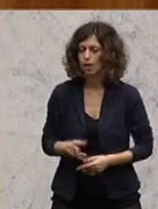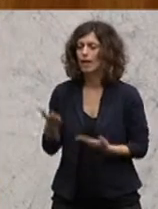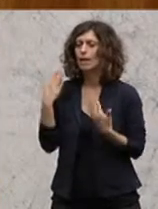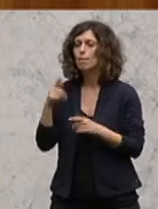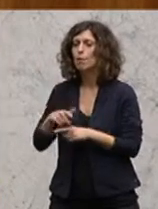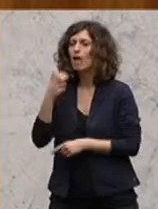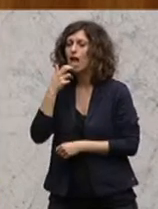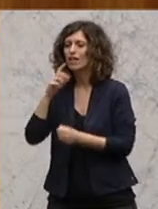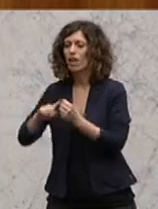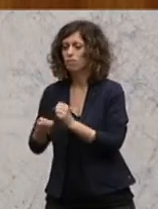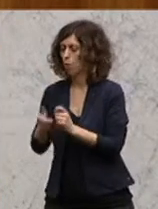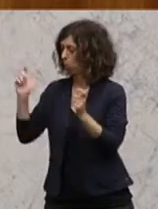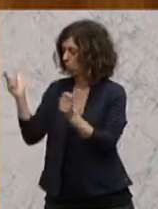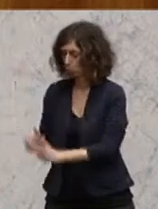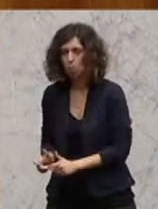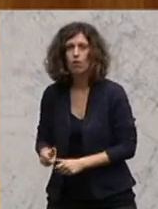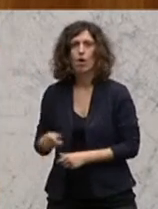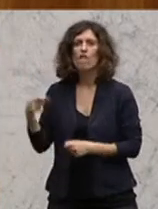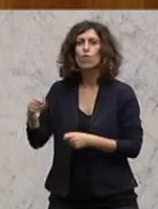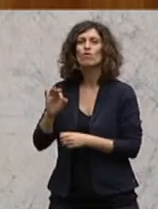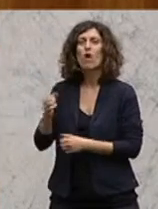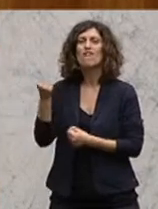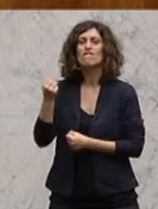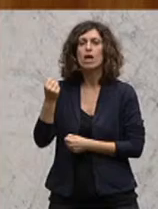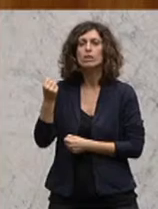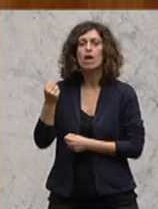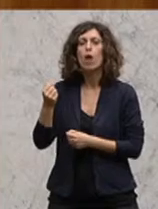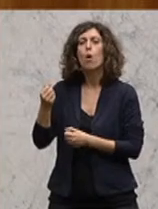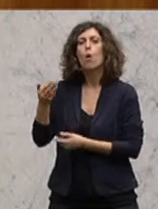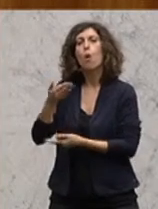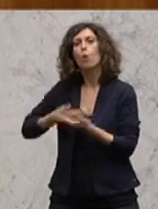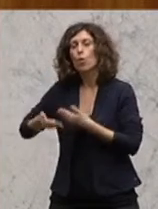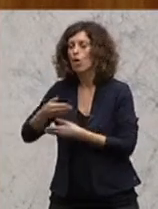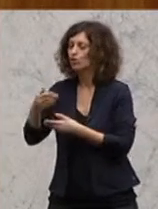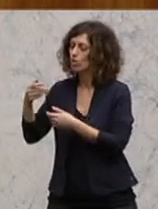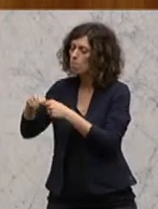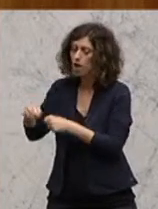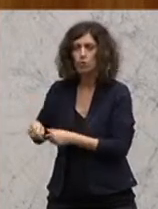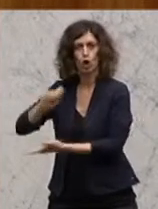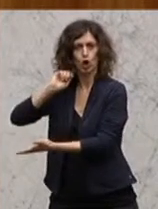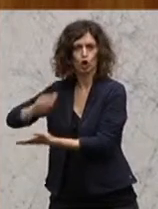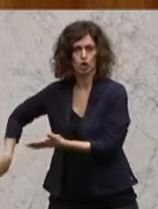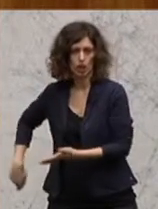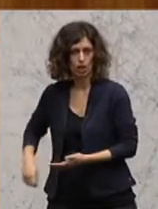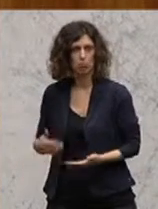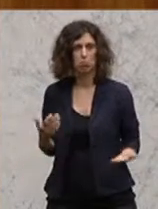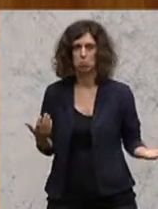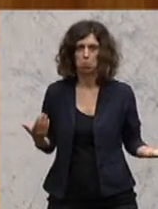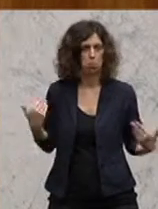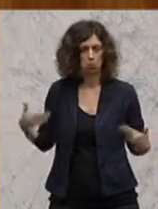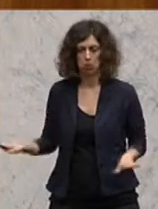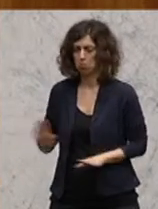und Energiefonds gekürzt, Förderung für wasserökologische Maßnahmen gestrichen, gibt es nicht